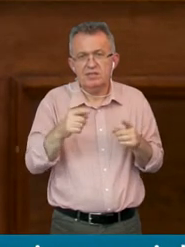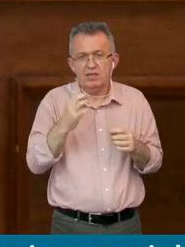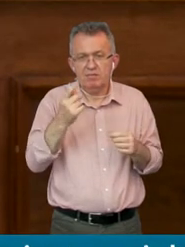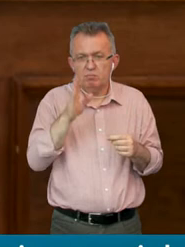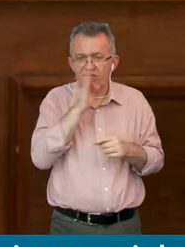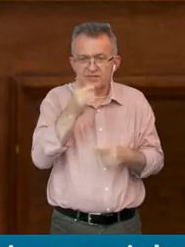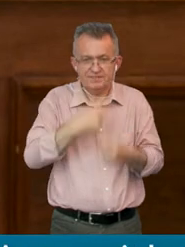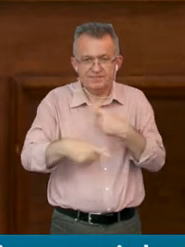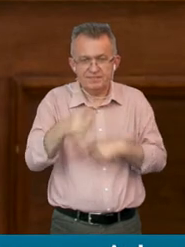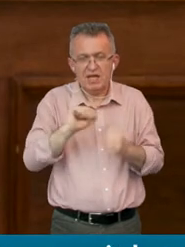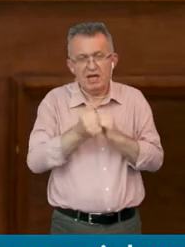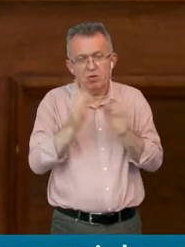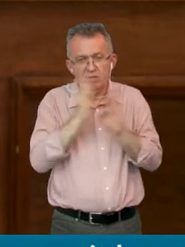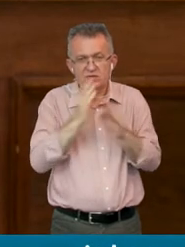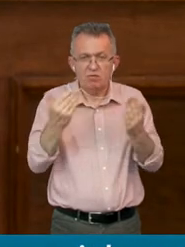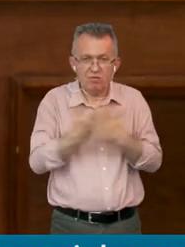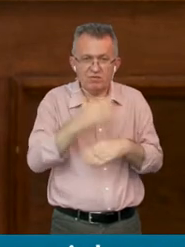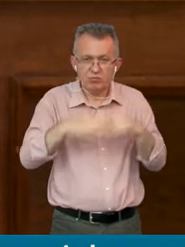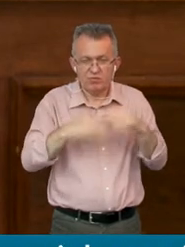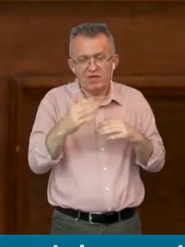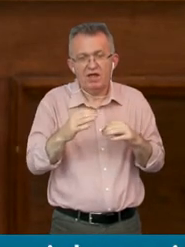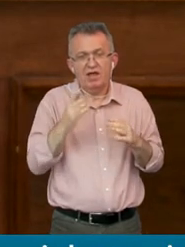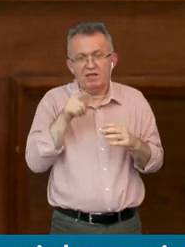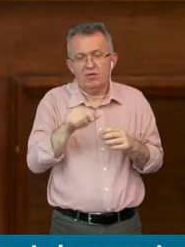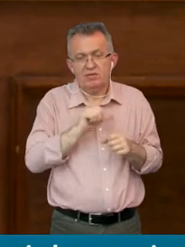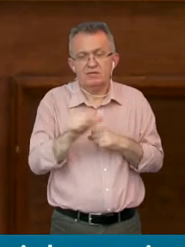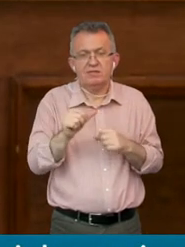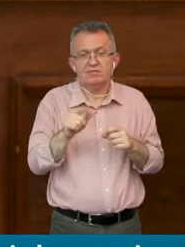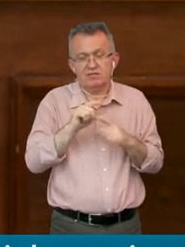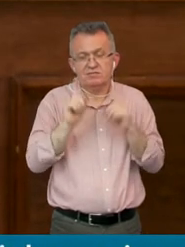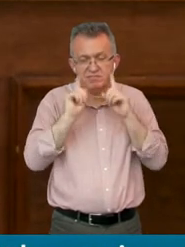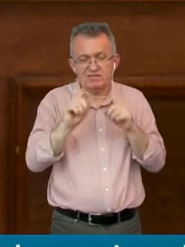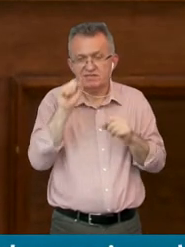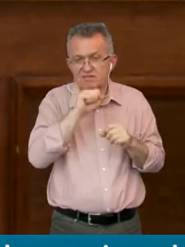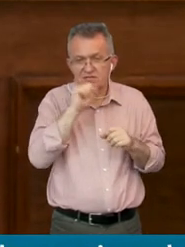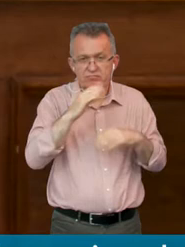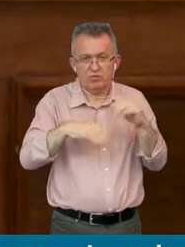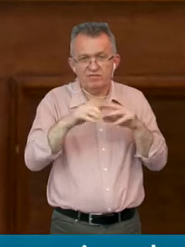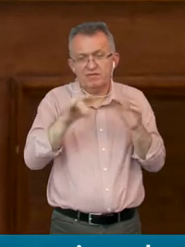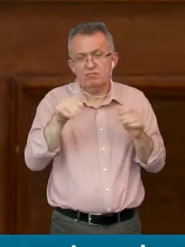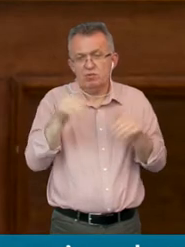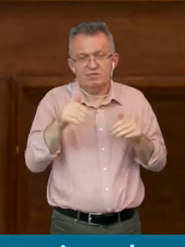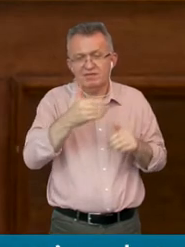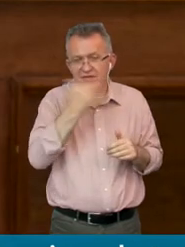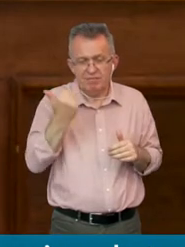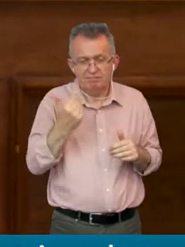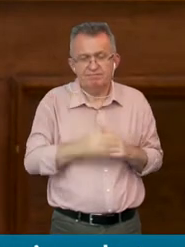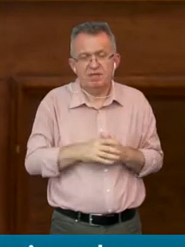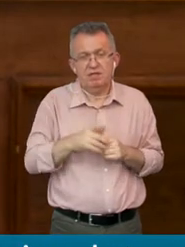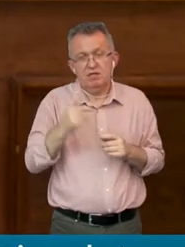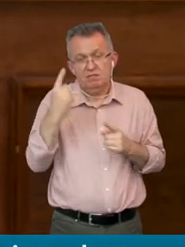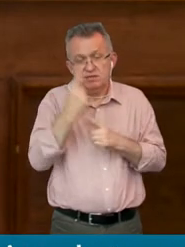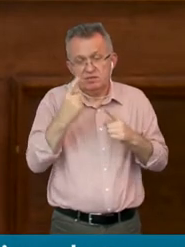rekuperacji, albo systemy klimatyzacji w nowych obiektach, natomiast rzeczywiście te starsze takich możliwości nie mają.